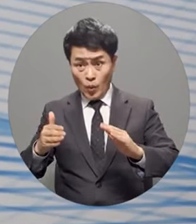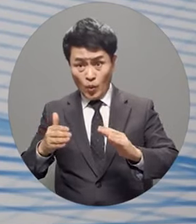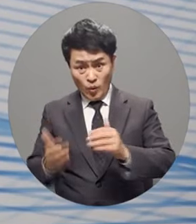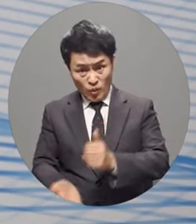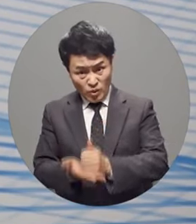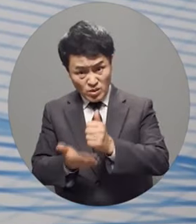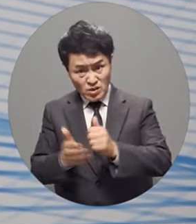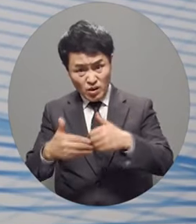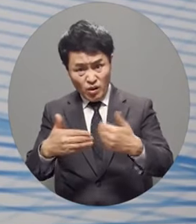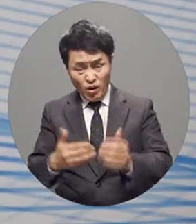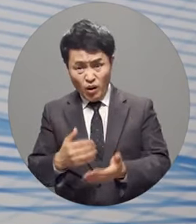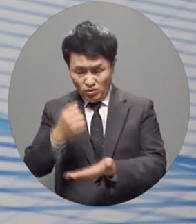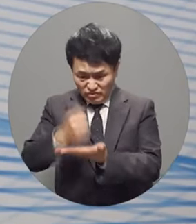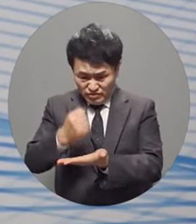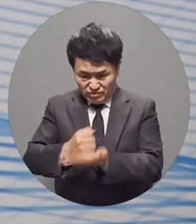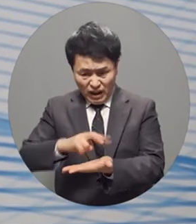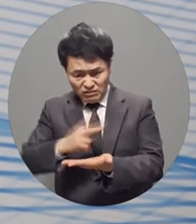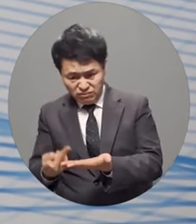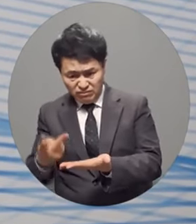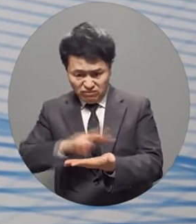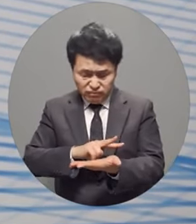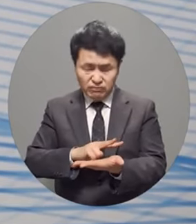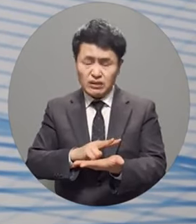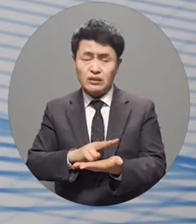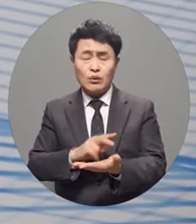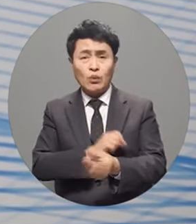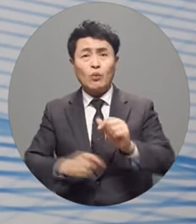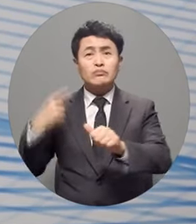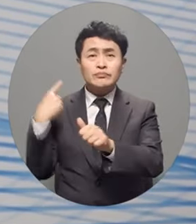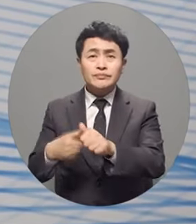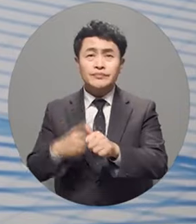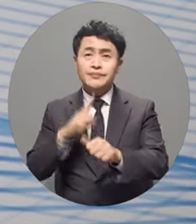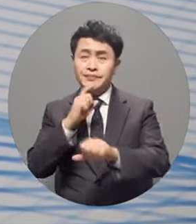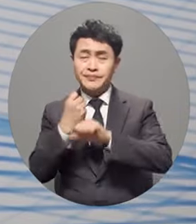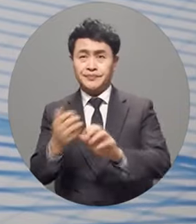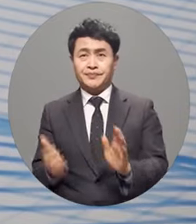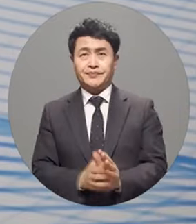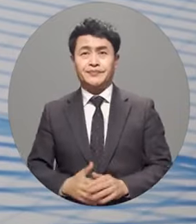뒤집기 판도 아니고 이랬다 저랬다 한다고 비판했습니다. MBC 뉴스 윤수환입니다.